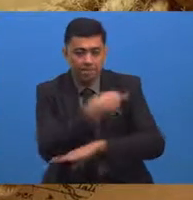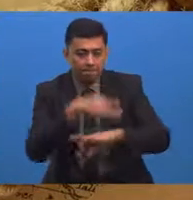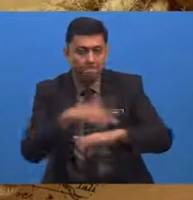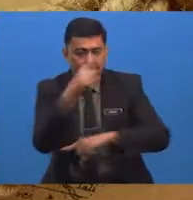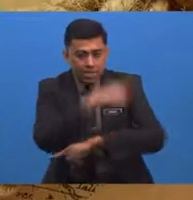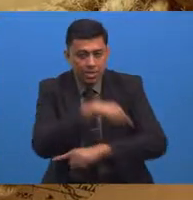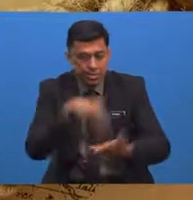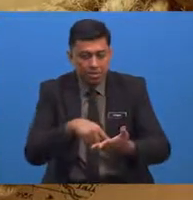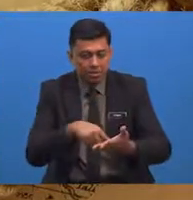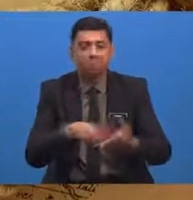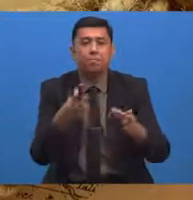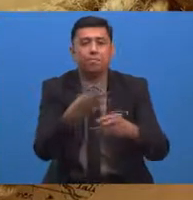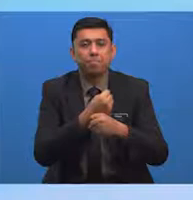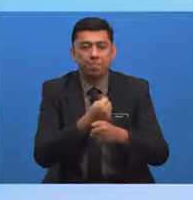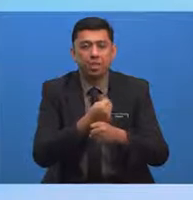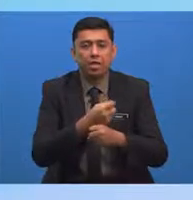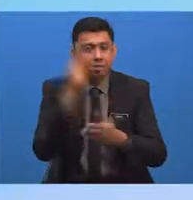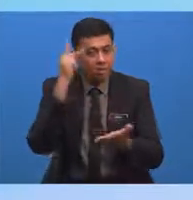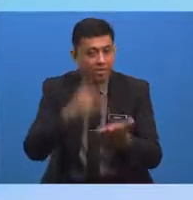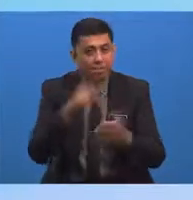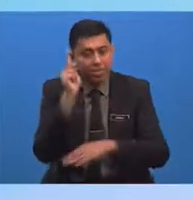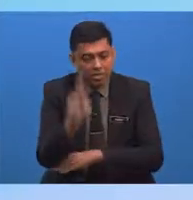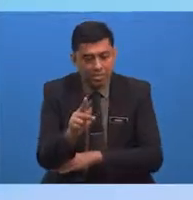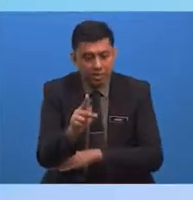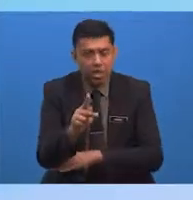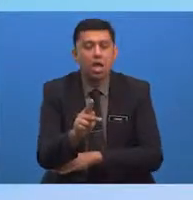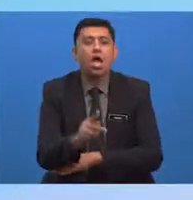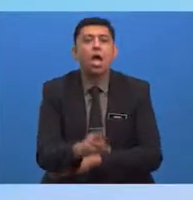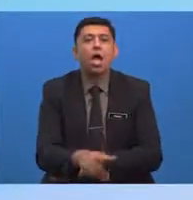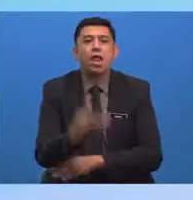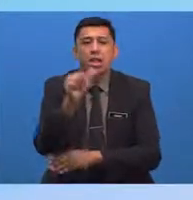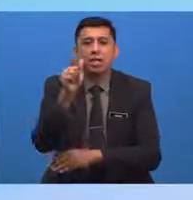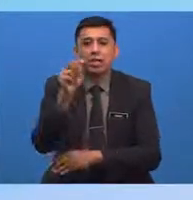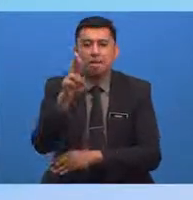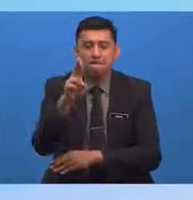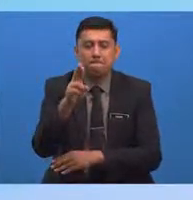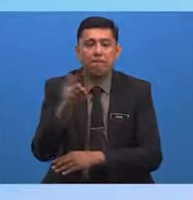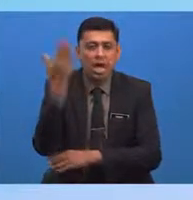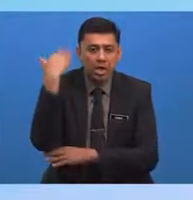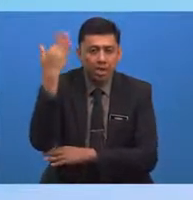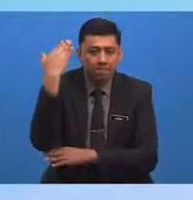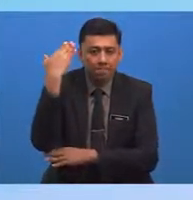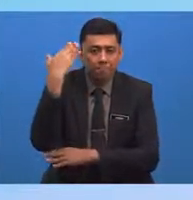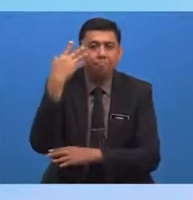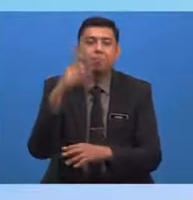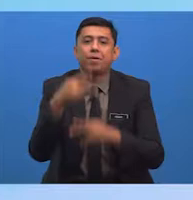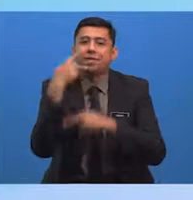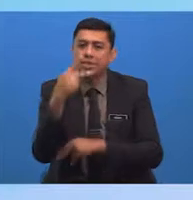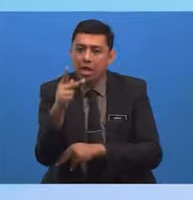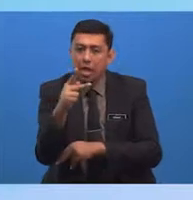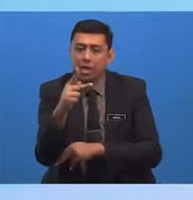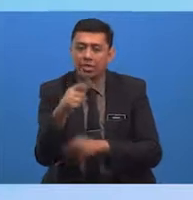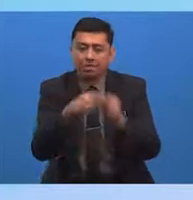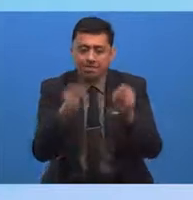murid-murid diharapkan dapat mengenal pasti latar belakang pemerintahan tempatan di Sarawak, menjelaskan peluasan